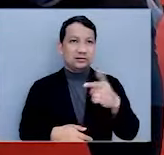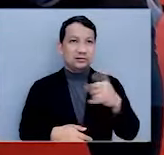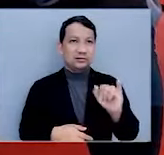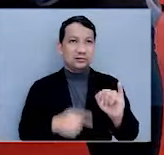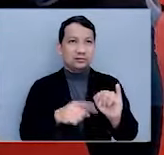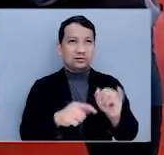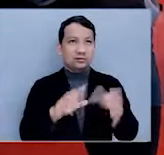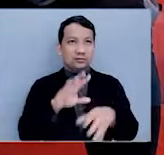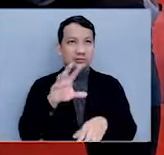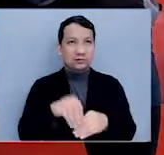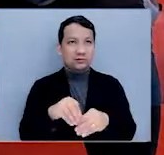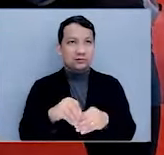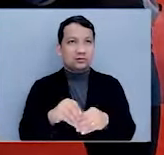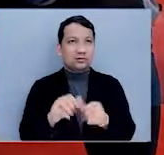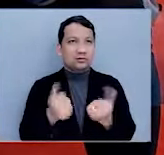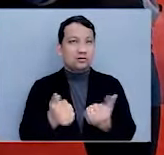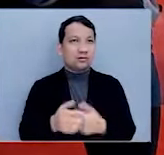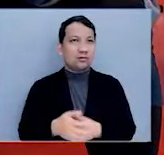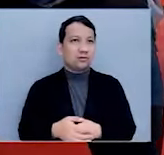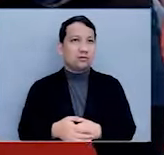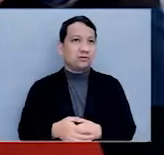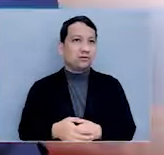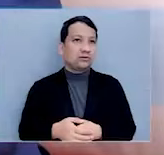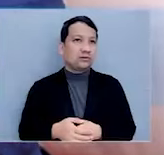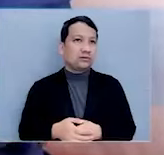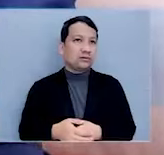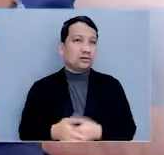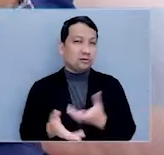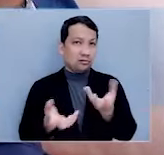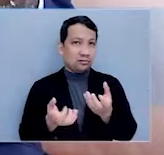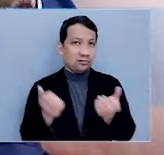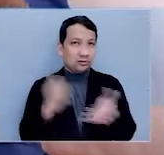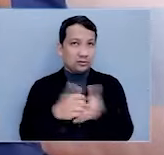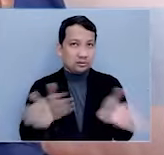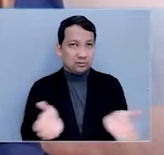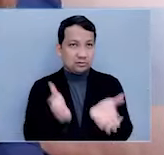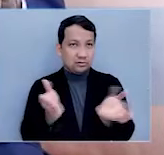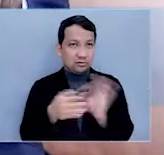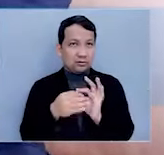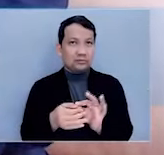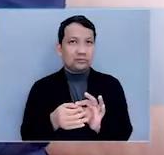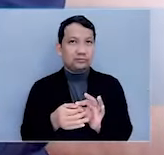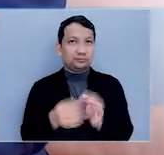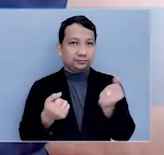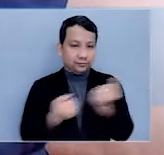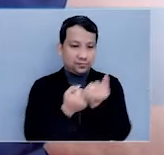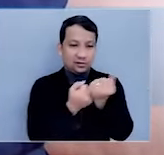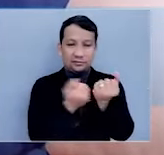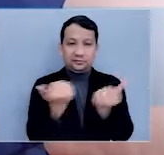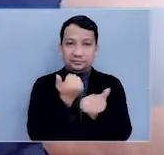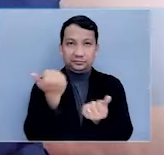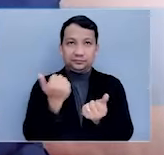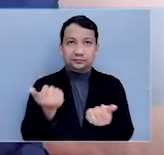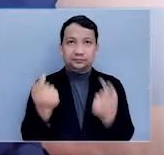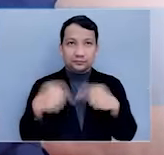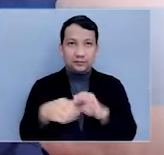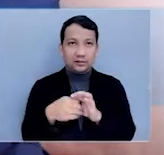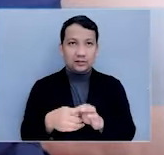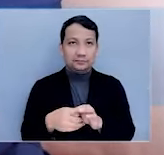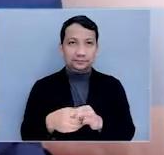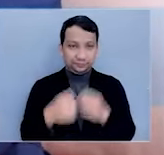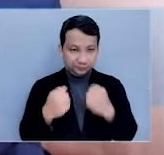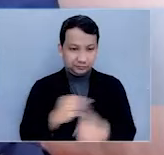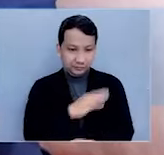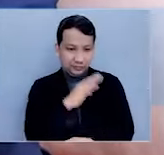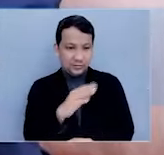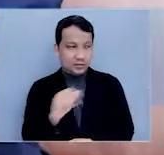ko sumali din sa World Championship? Yeah, that's good kasi gusto namin ma-encourage, ma-ano na yun, sumuporta din yung iba. Mm-hmm. Magkaroon ng, alam mo, lakas ng